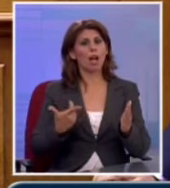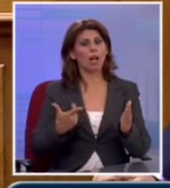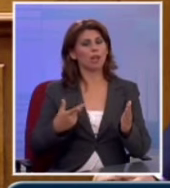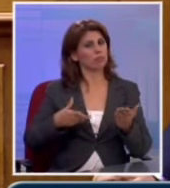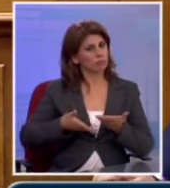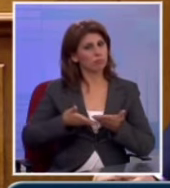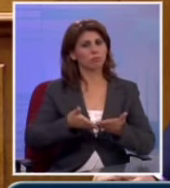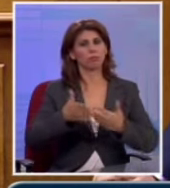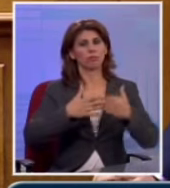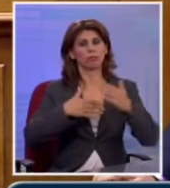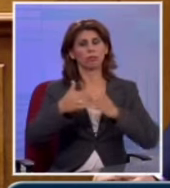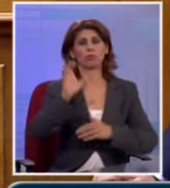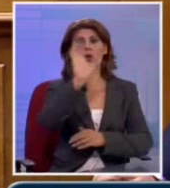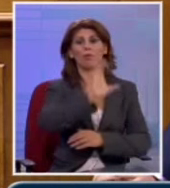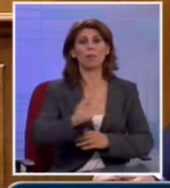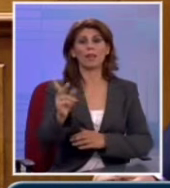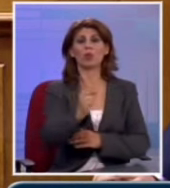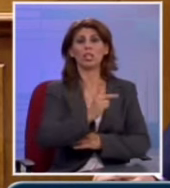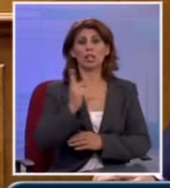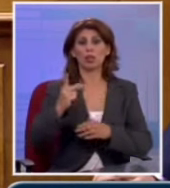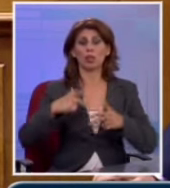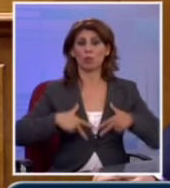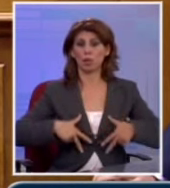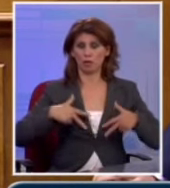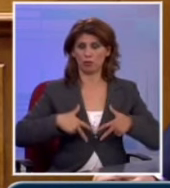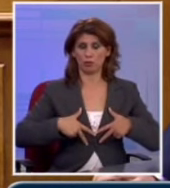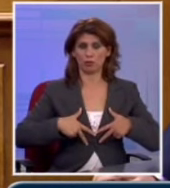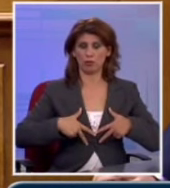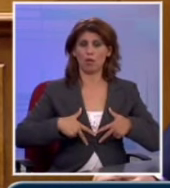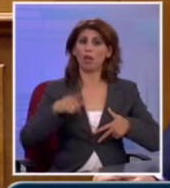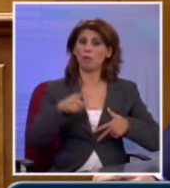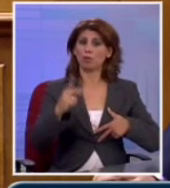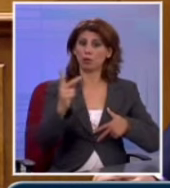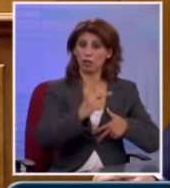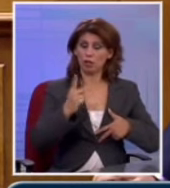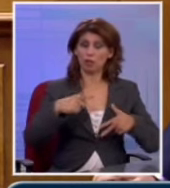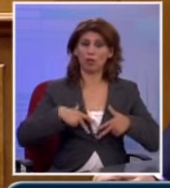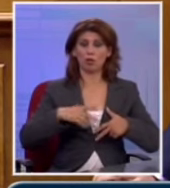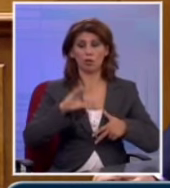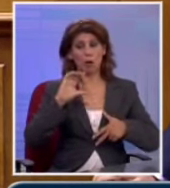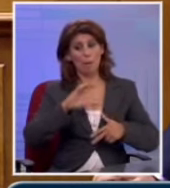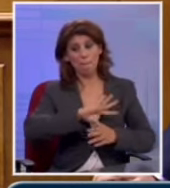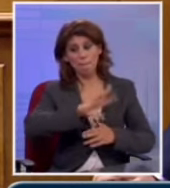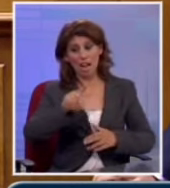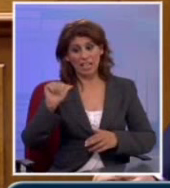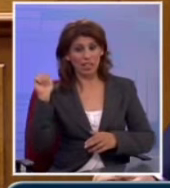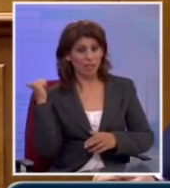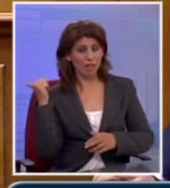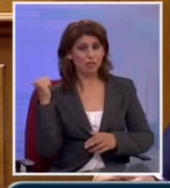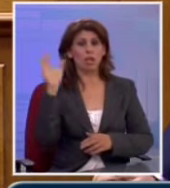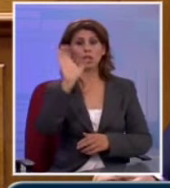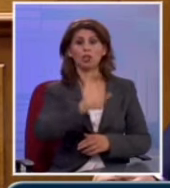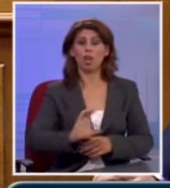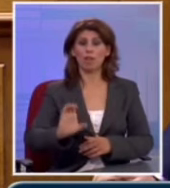συνέβαλε στην οικοδόμηση του ευρωπαϊκού κοινωνικού κράτους, το οποίο ακόμη και μέχρι χθες το